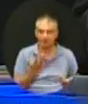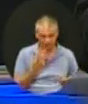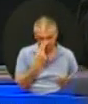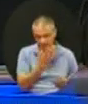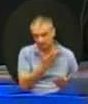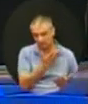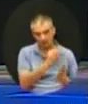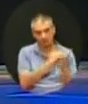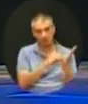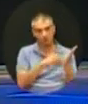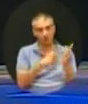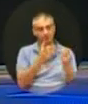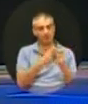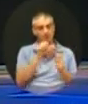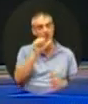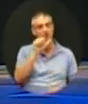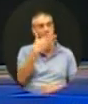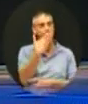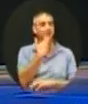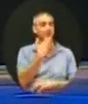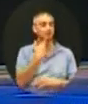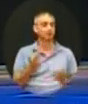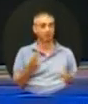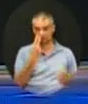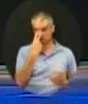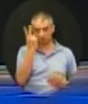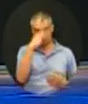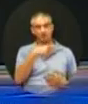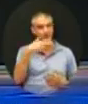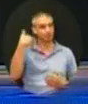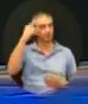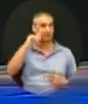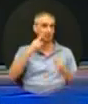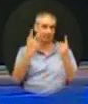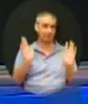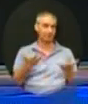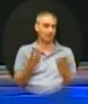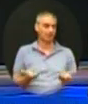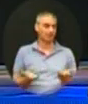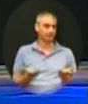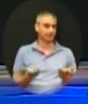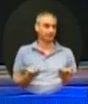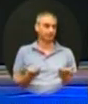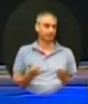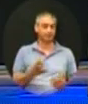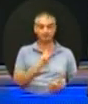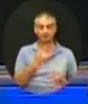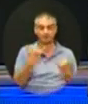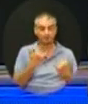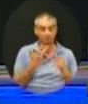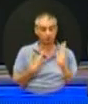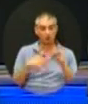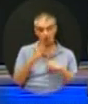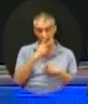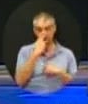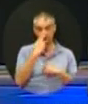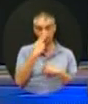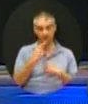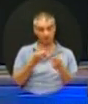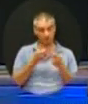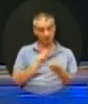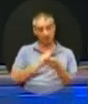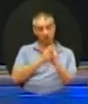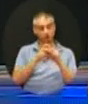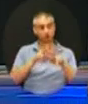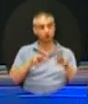תסתכל על נתונים כיתות א' במדינת ישראל ואתה תבין שזה יקרה מהר מאוד ולכן מי שהיום רוב ומנסה בכוח לשנות